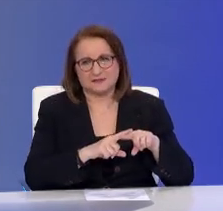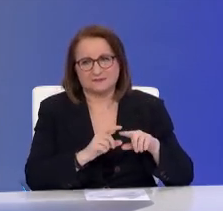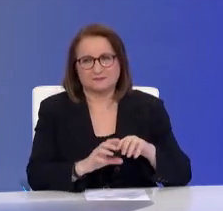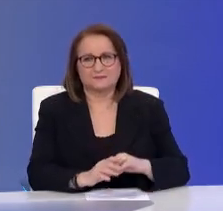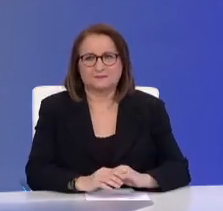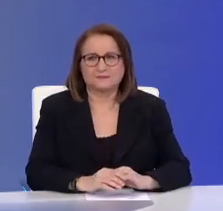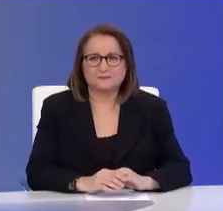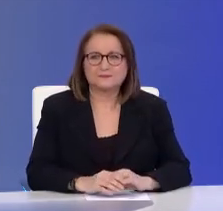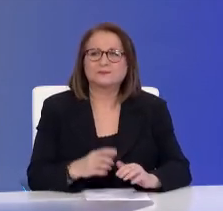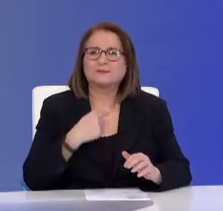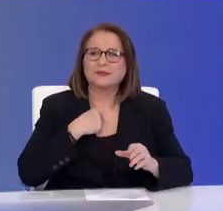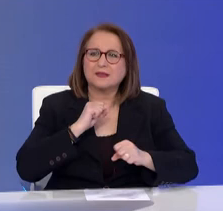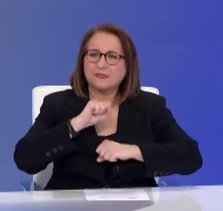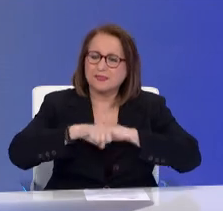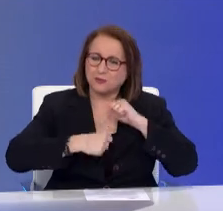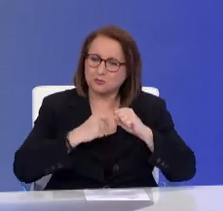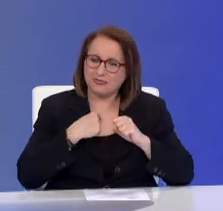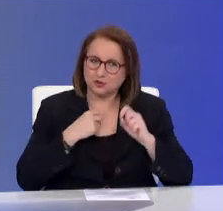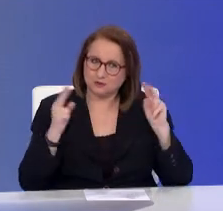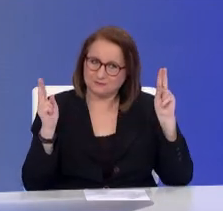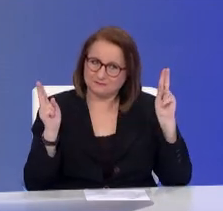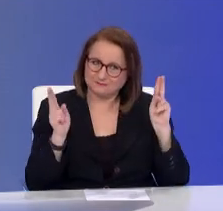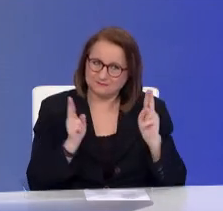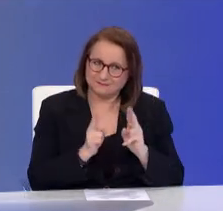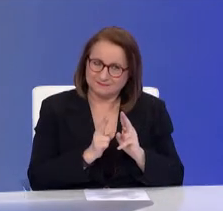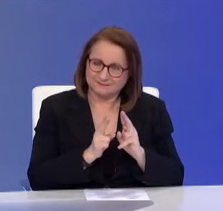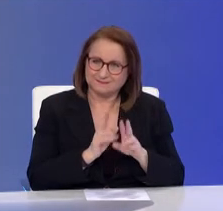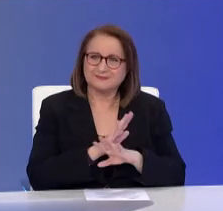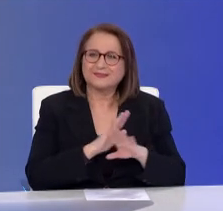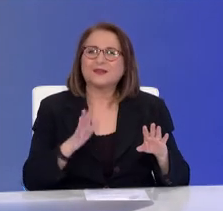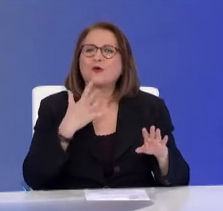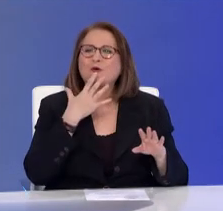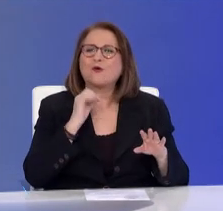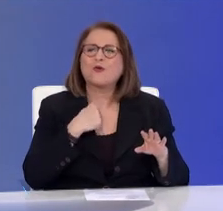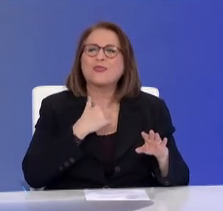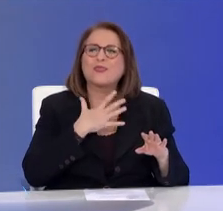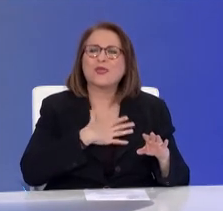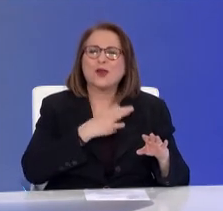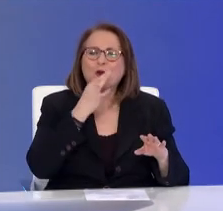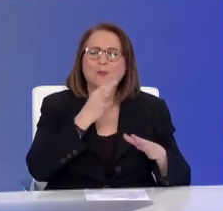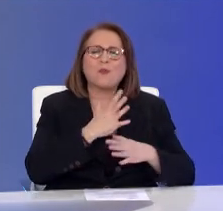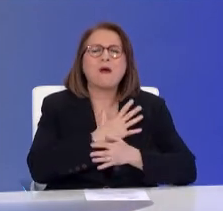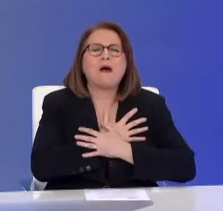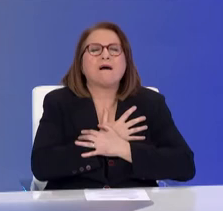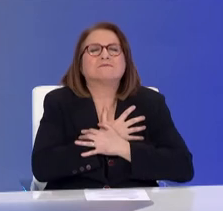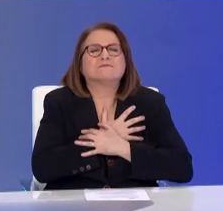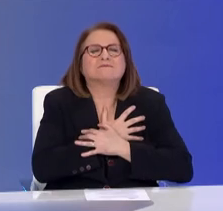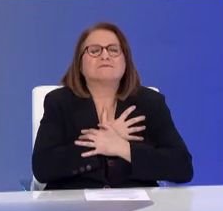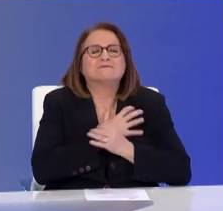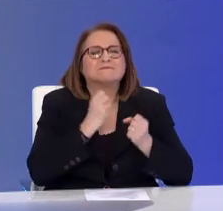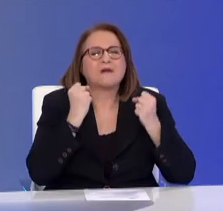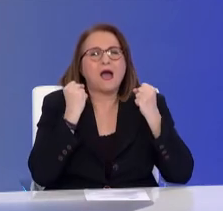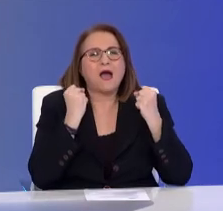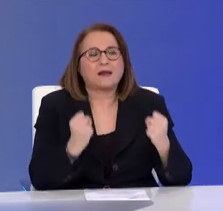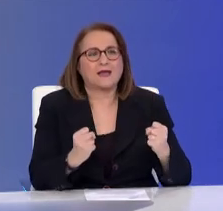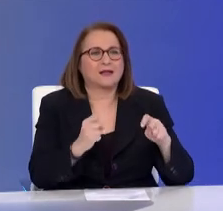Θα προσπαθήσω να είμαι σύντομος και θα ήθελα πραγματικά να εκφράσω την αγάπη μου για